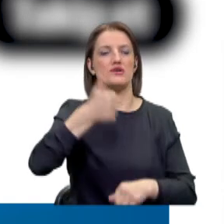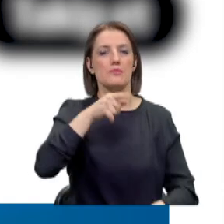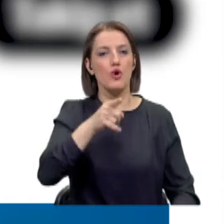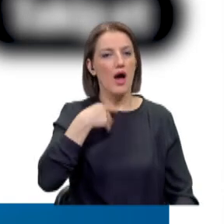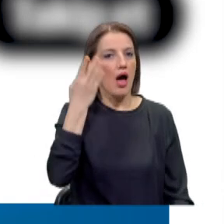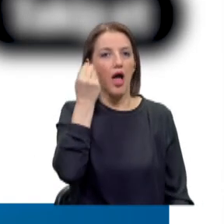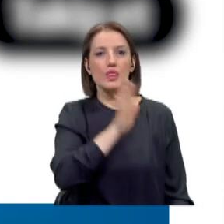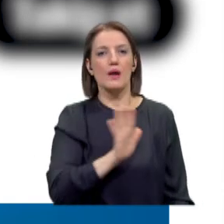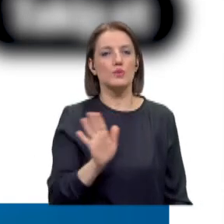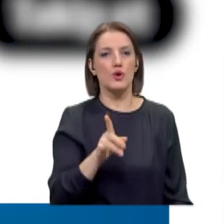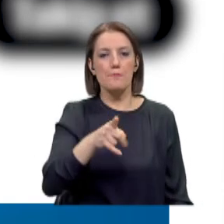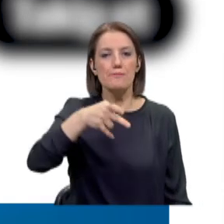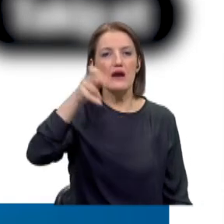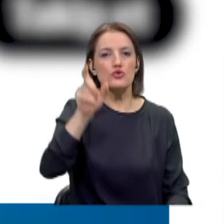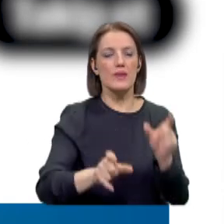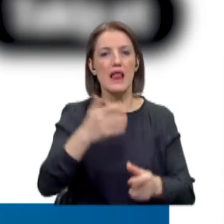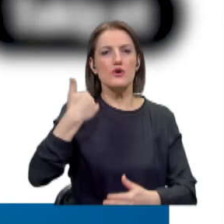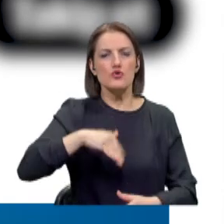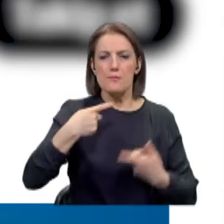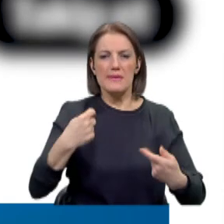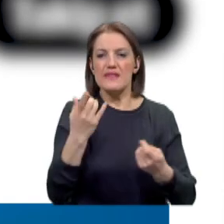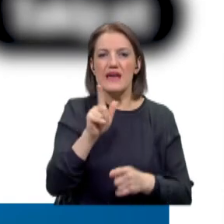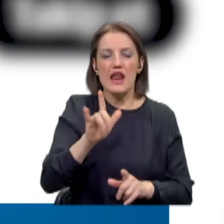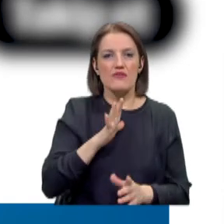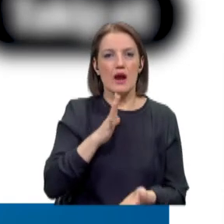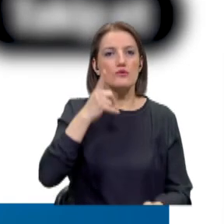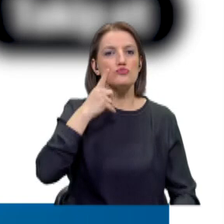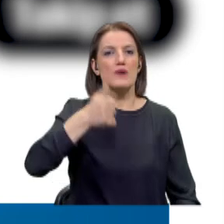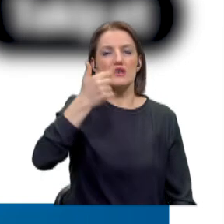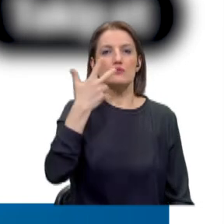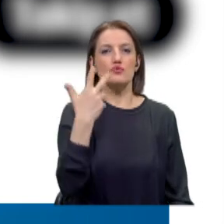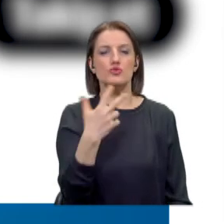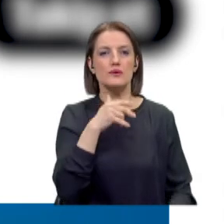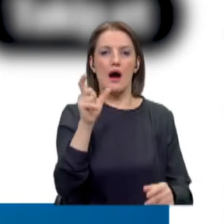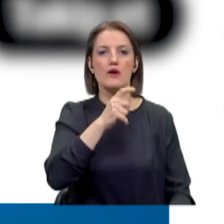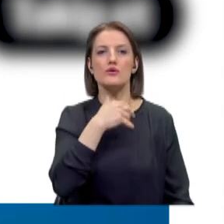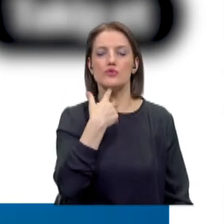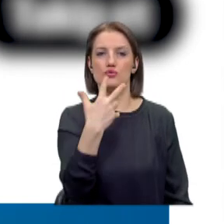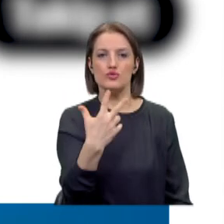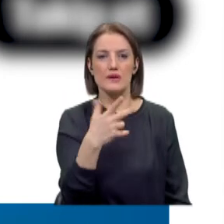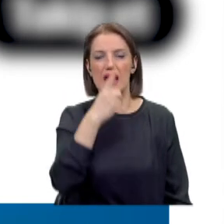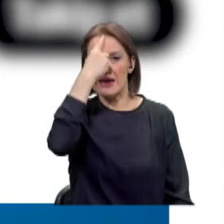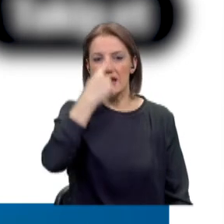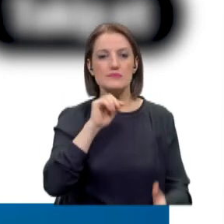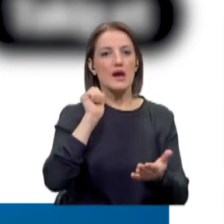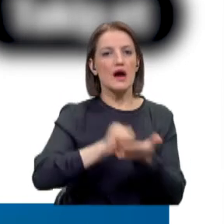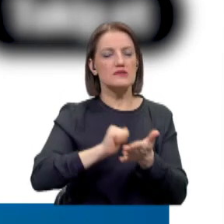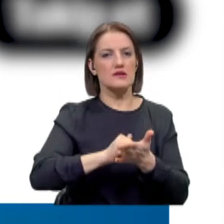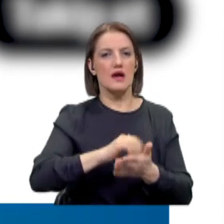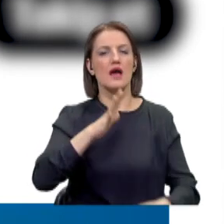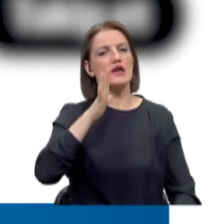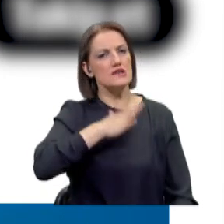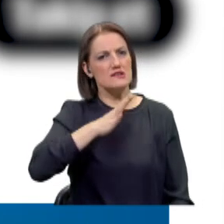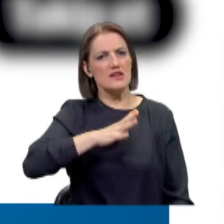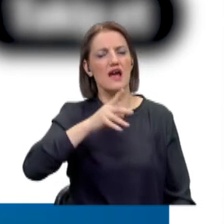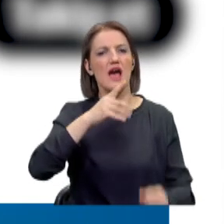anlamıyorum bu kadar başkana personele kuruma masrafa ne gerek var Cumhurbaşkanı her ayın 3'ünde saat onda resmi gazetede Arzu ettiği